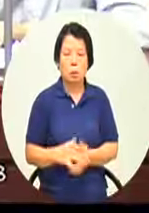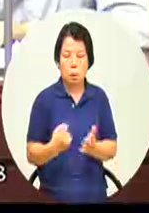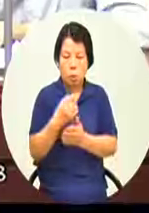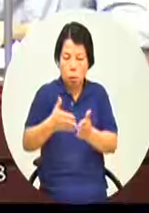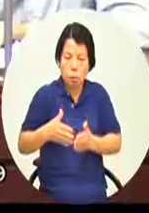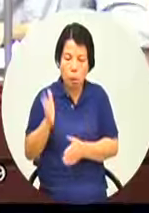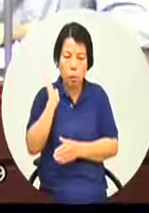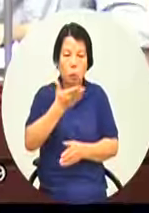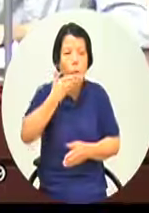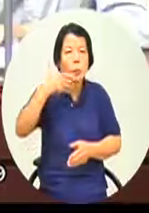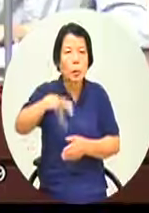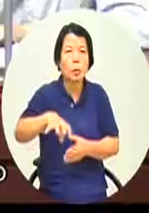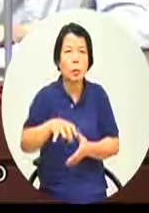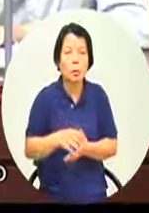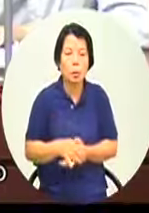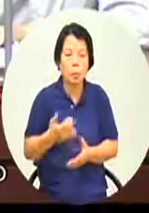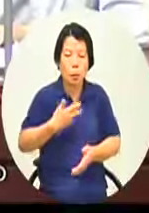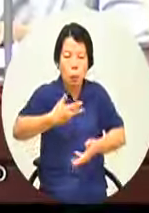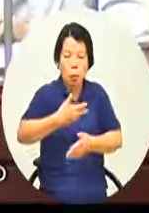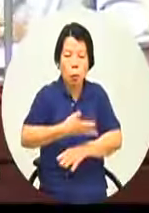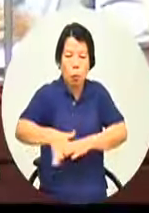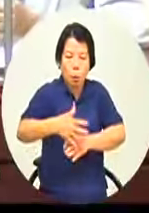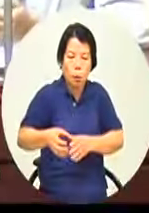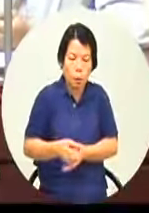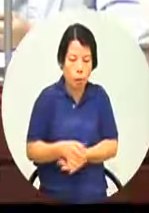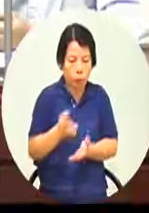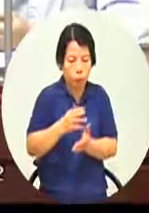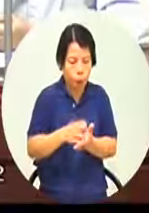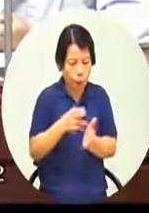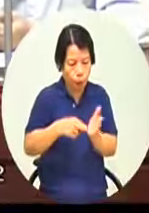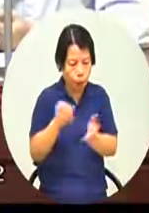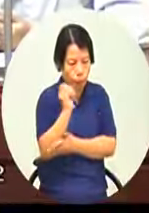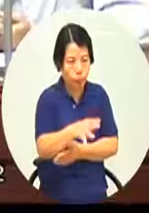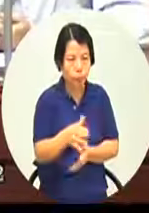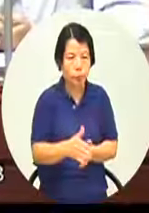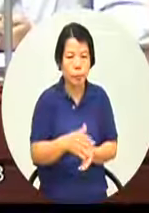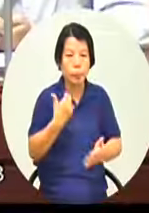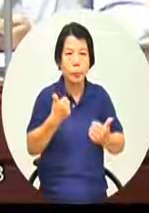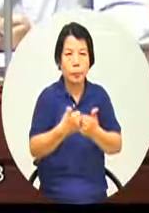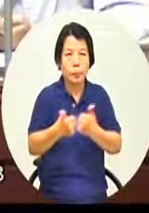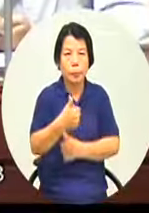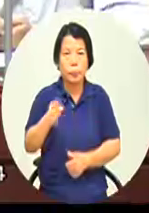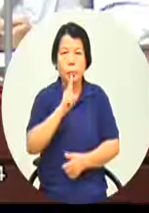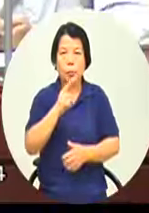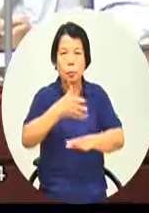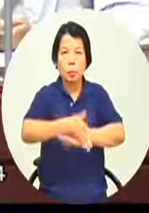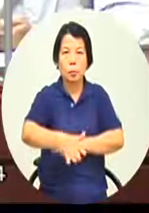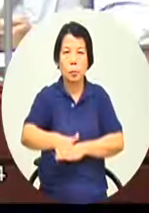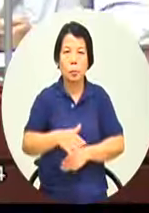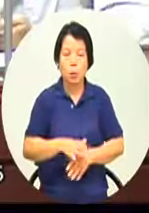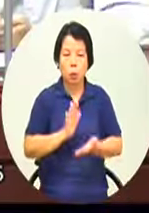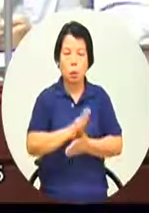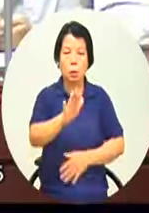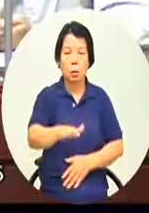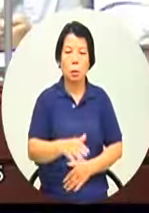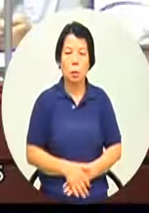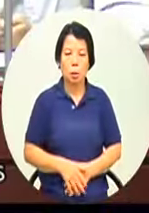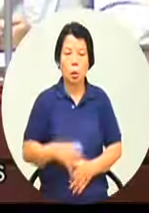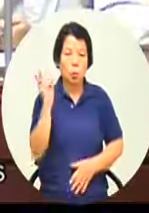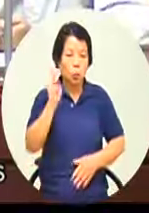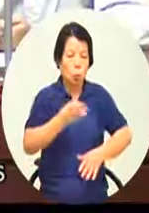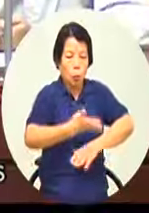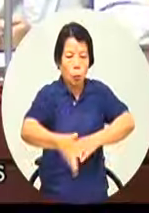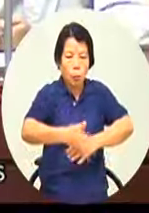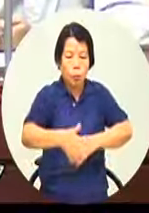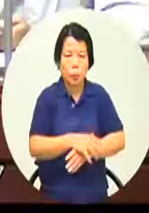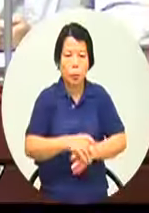水利方面的一个排洪断面跟他们讲。那议员刚刚提到的这个 那个我们后续的排水改善的这个时